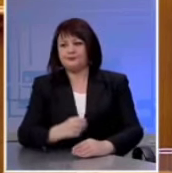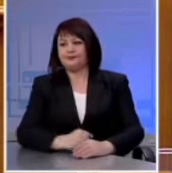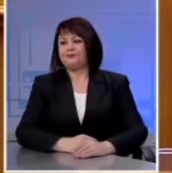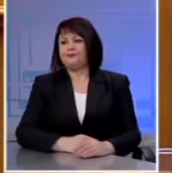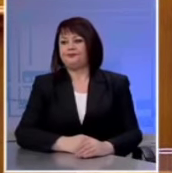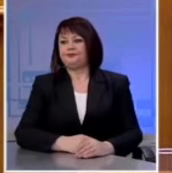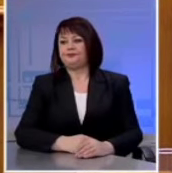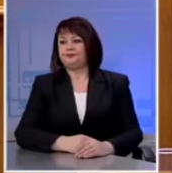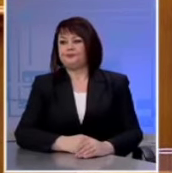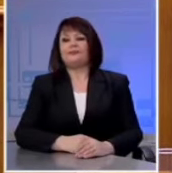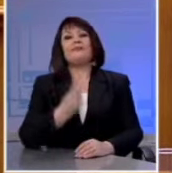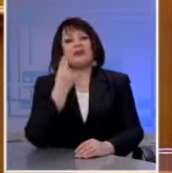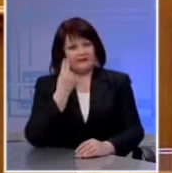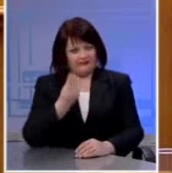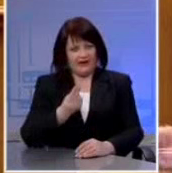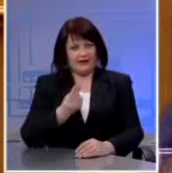Διότι όπως αποδεικνύεται,